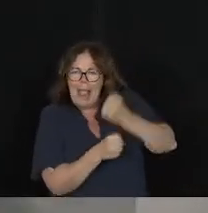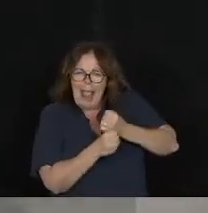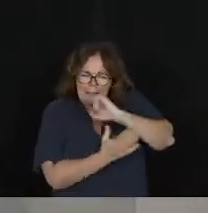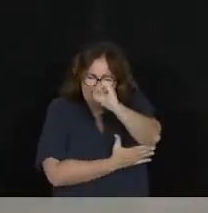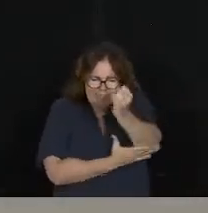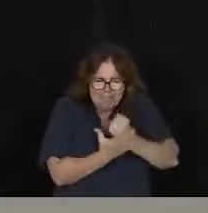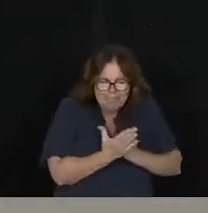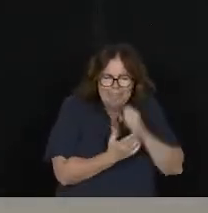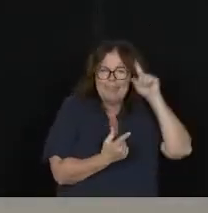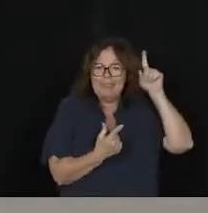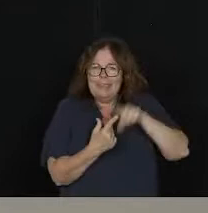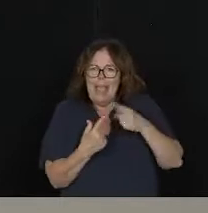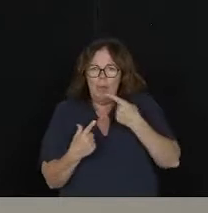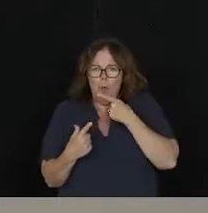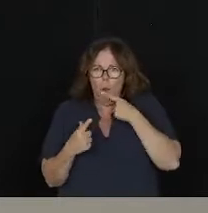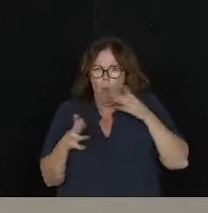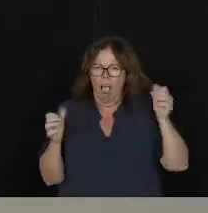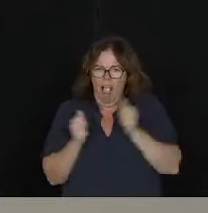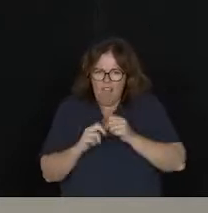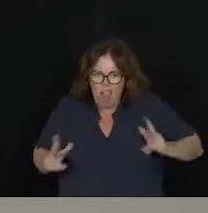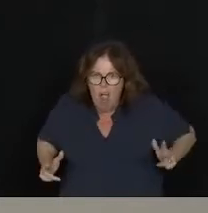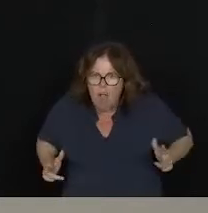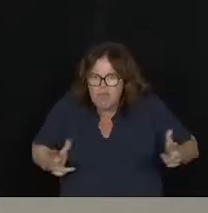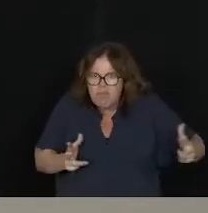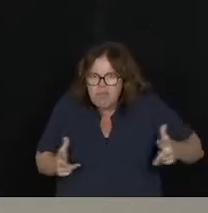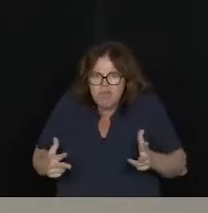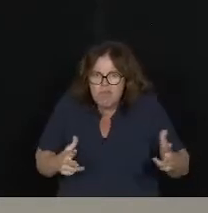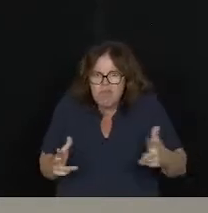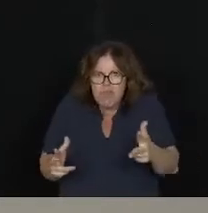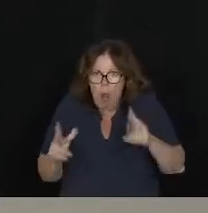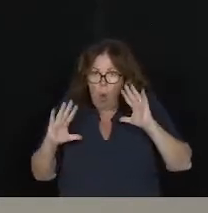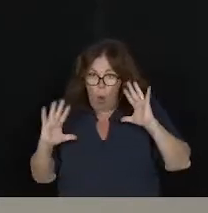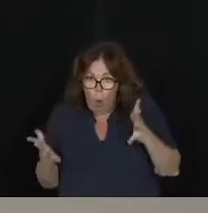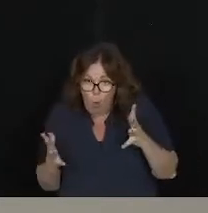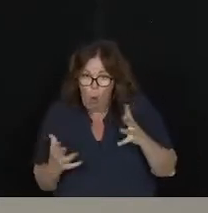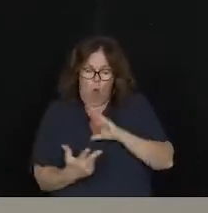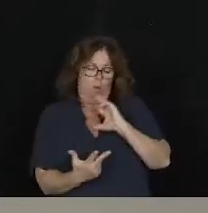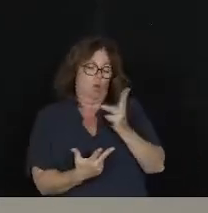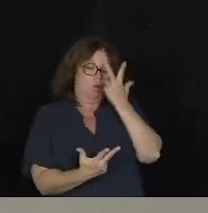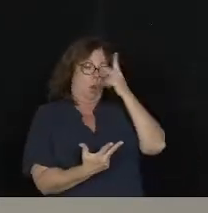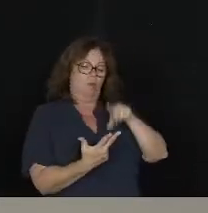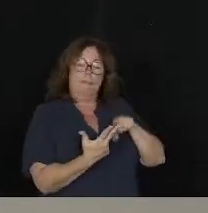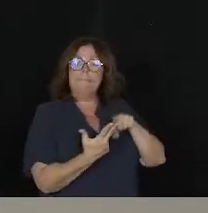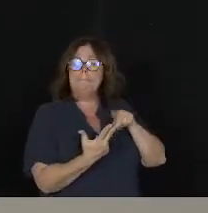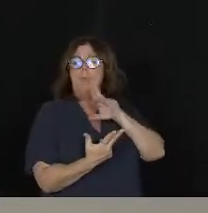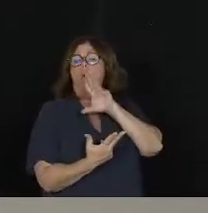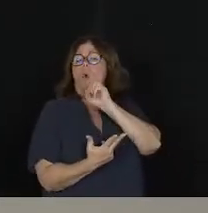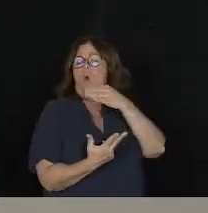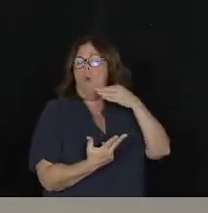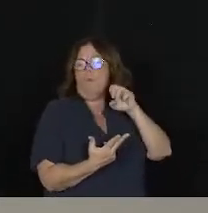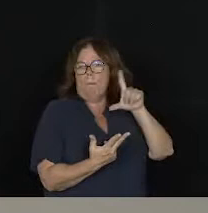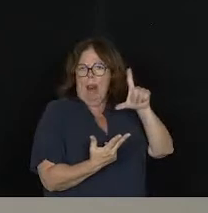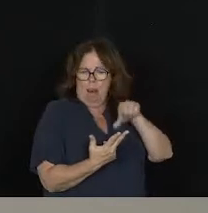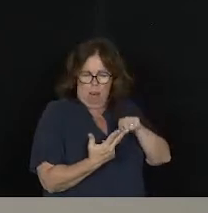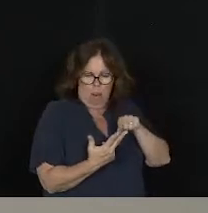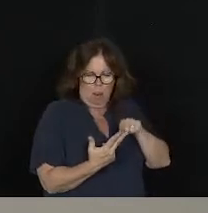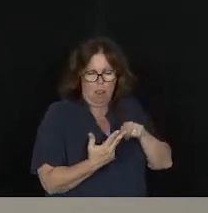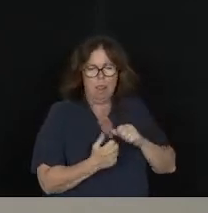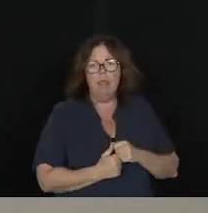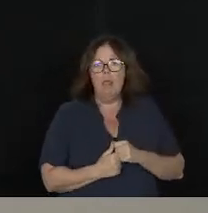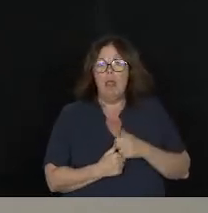la progression sous blindage, et c'est Rommel qui a appris, fait partie des gens qui ont appris